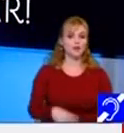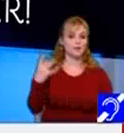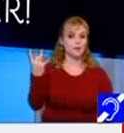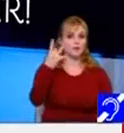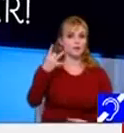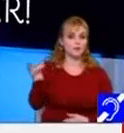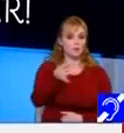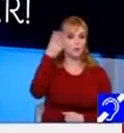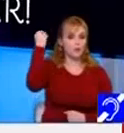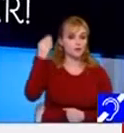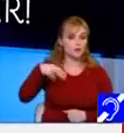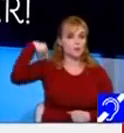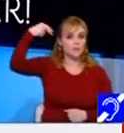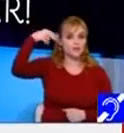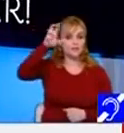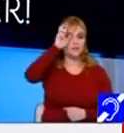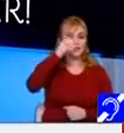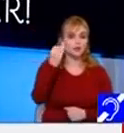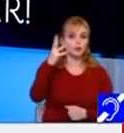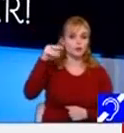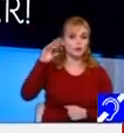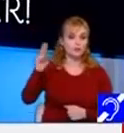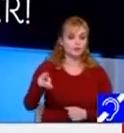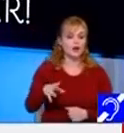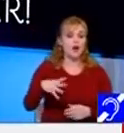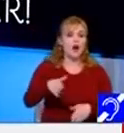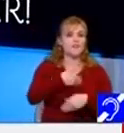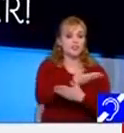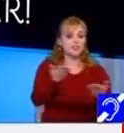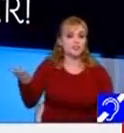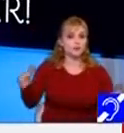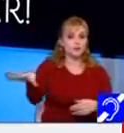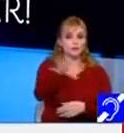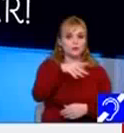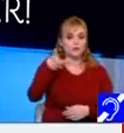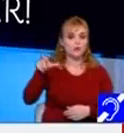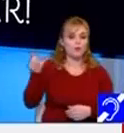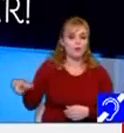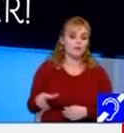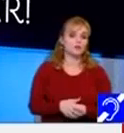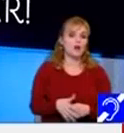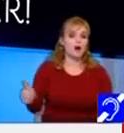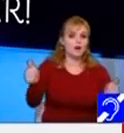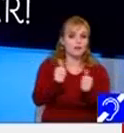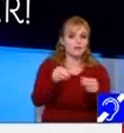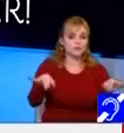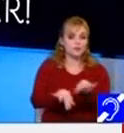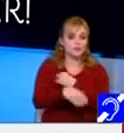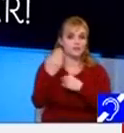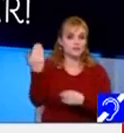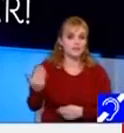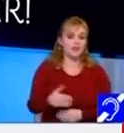Premieră pentru Republica Moldova, președintele țării Igor Dodon și-a rostit mesajul de felicitare din noaptea dintre ani alături de soția